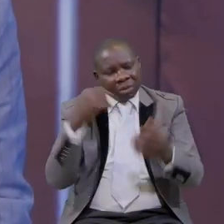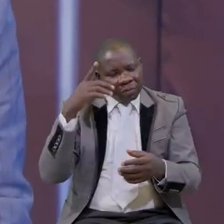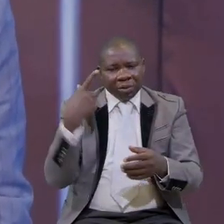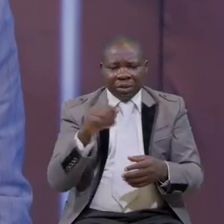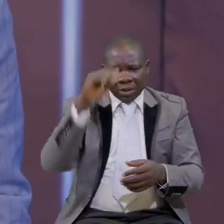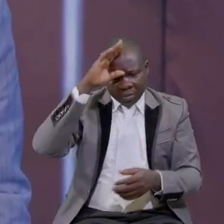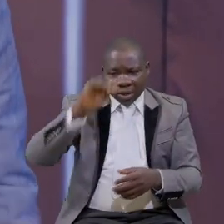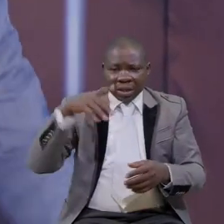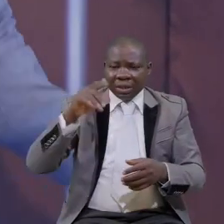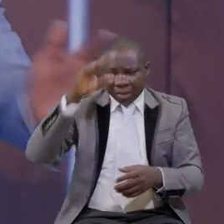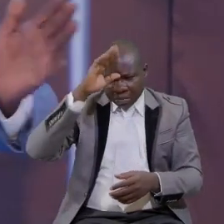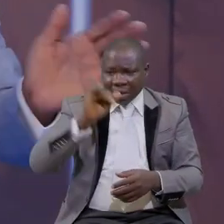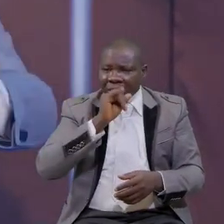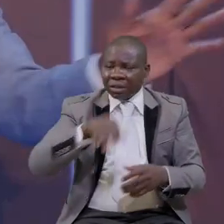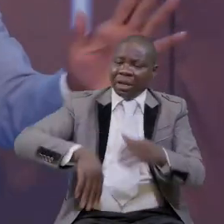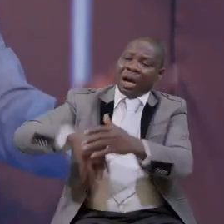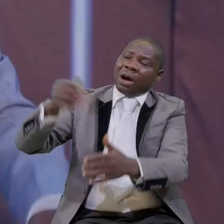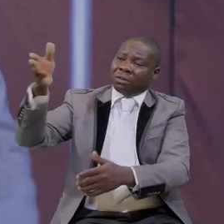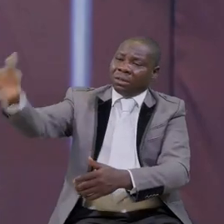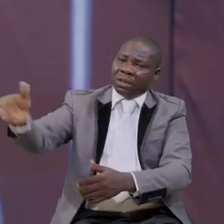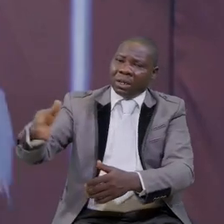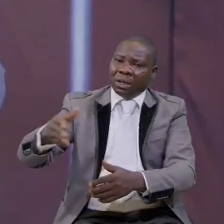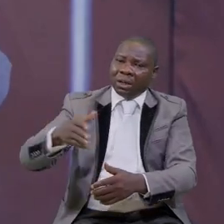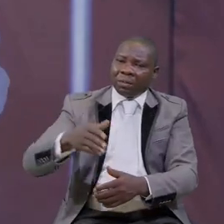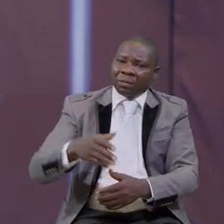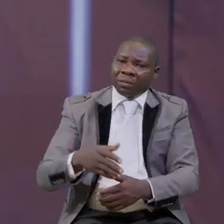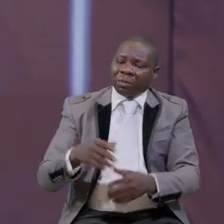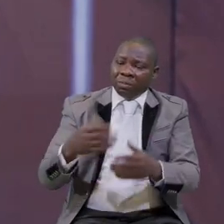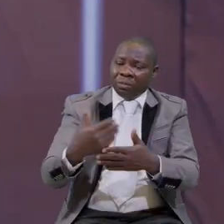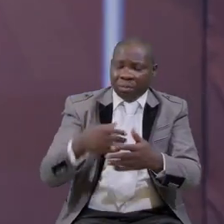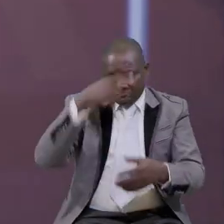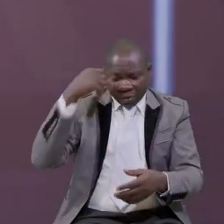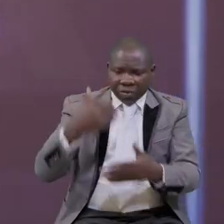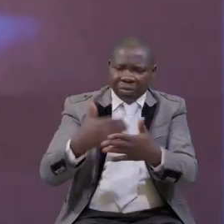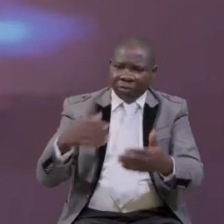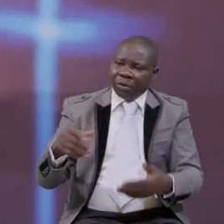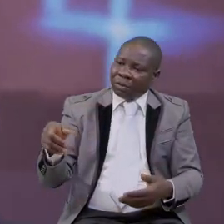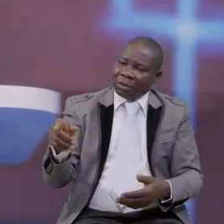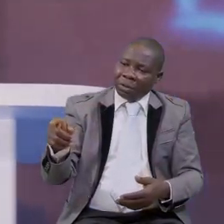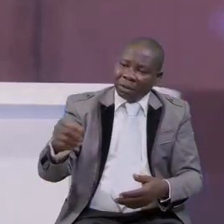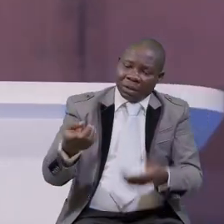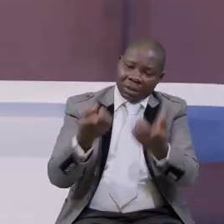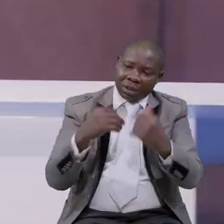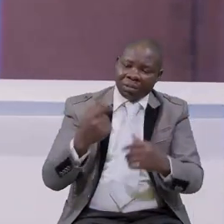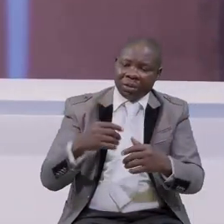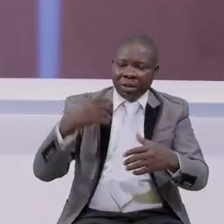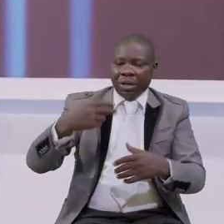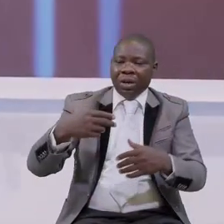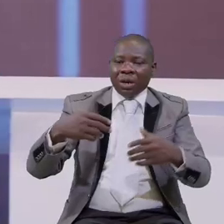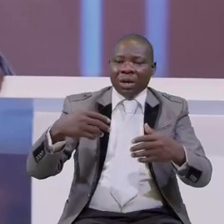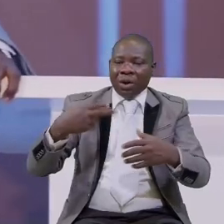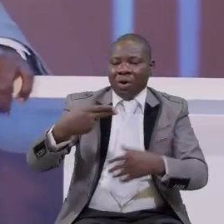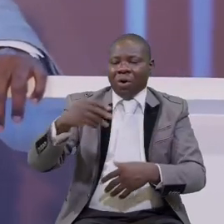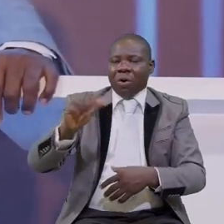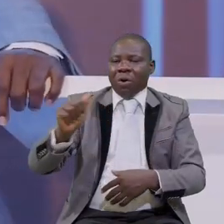là. Il est. Parce qu'avant qu'il vienne, le lieu était déjà rempli. J'ai dit, voici l'homme, voici l'homme. Et j'ai